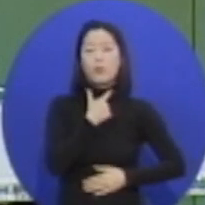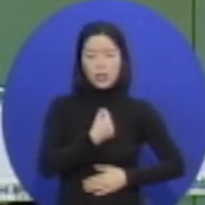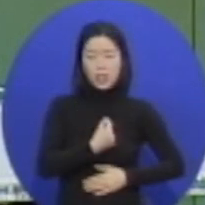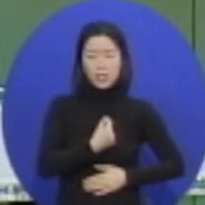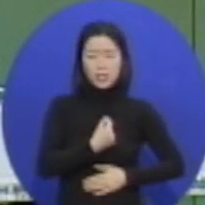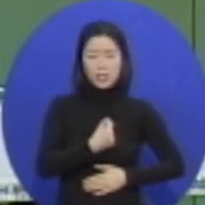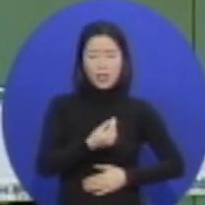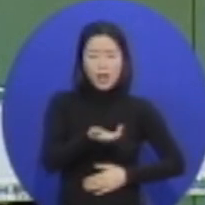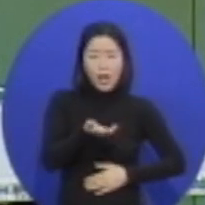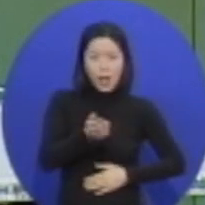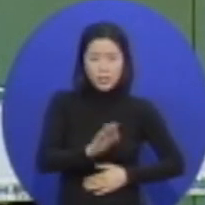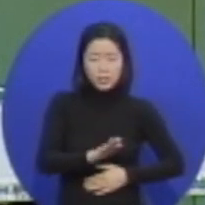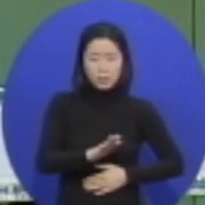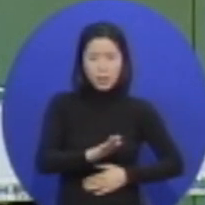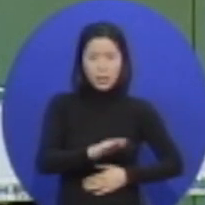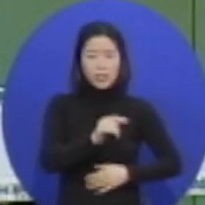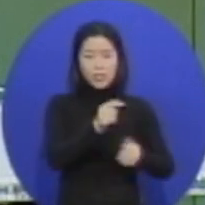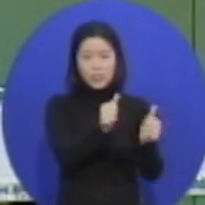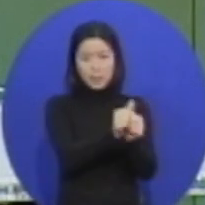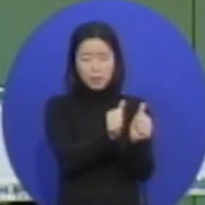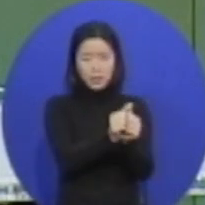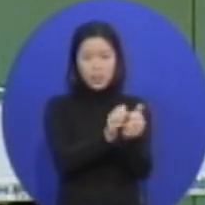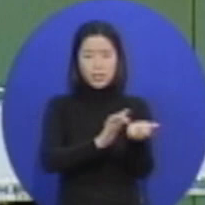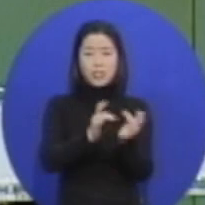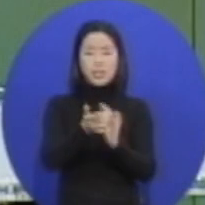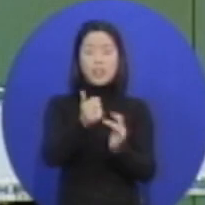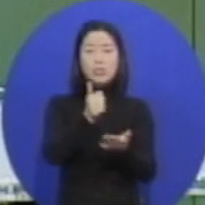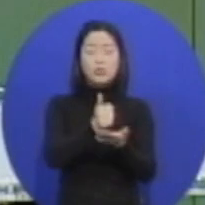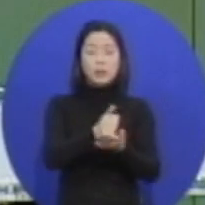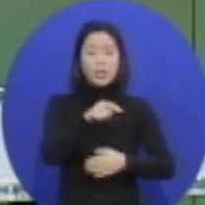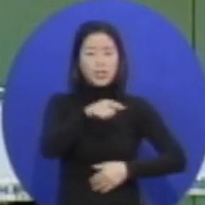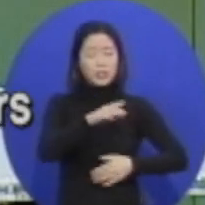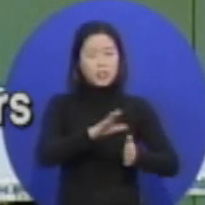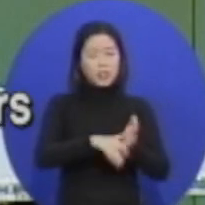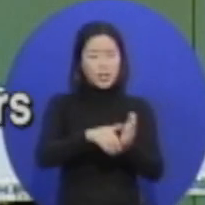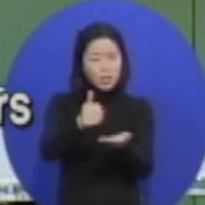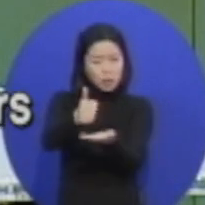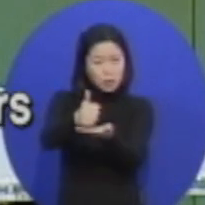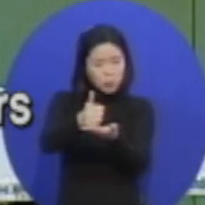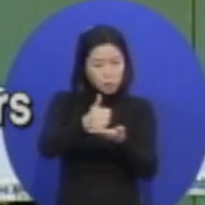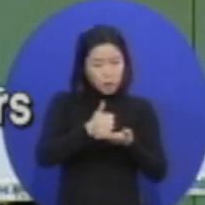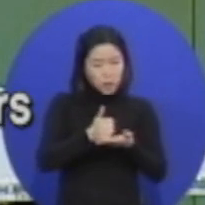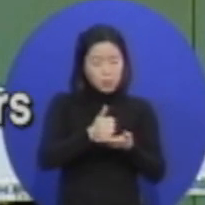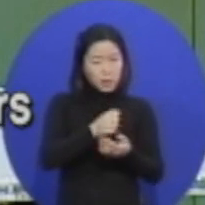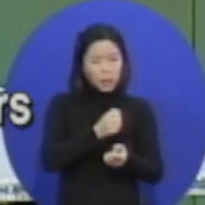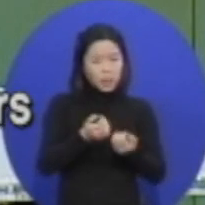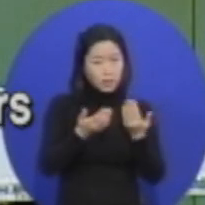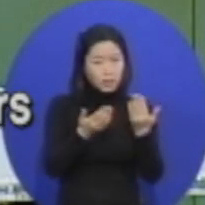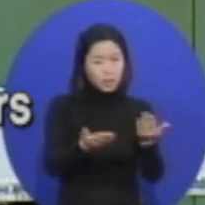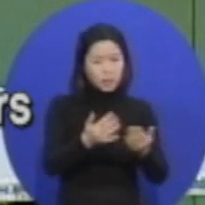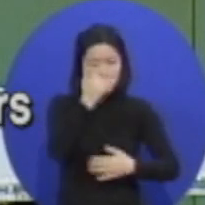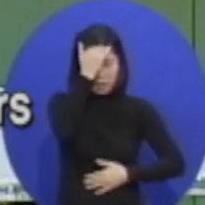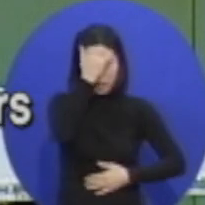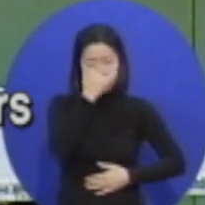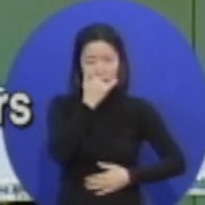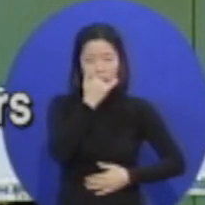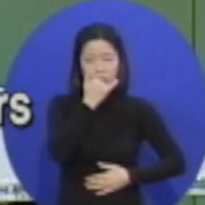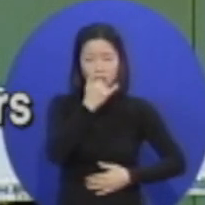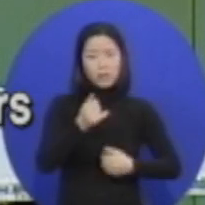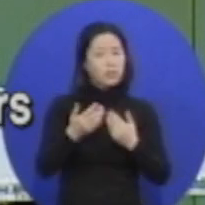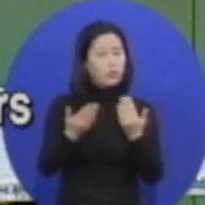그렇지만 바르 센 시몬은 예수님에게 당시의 손님에게 하는 것과 같은 정도의 예의도 갖추지 는